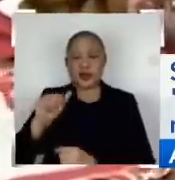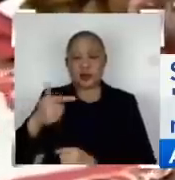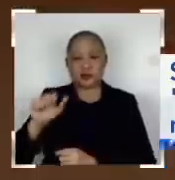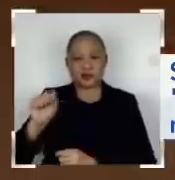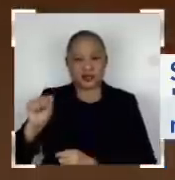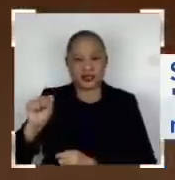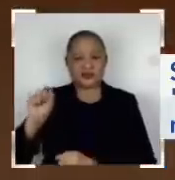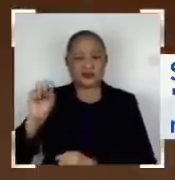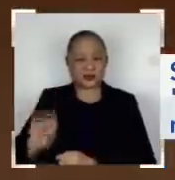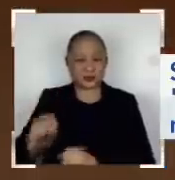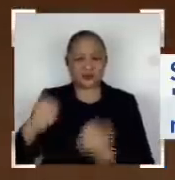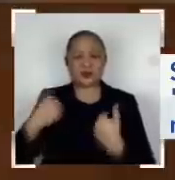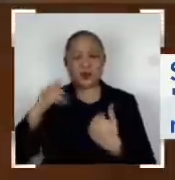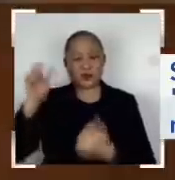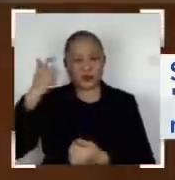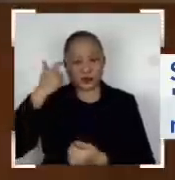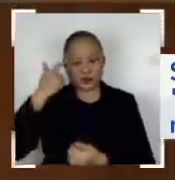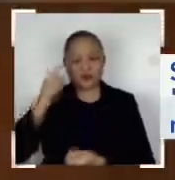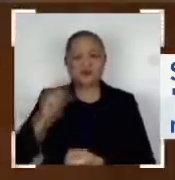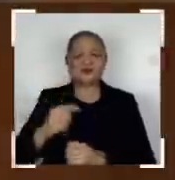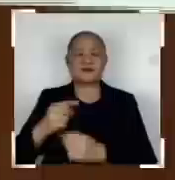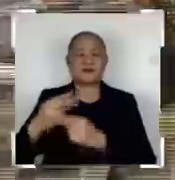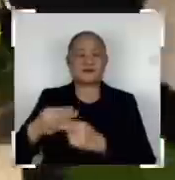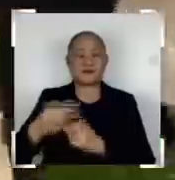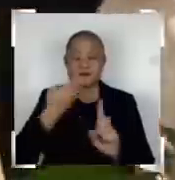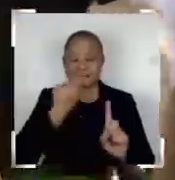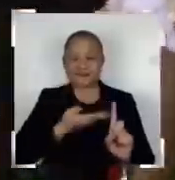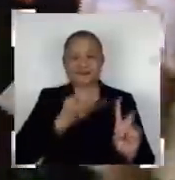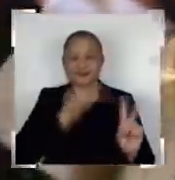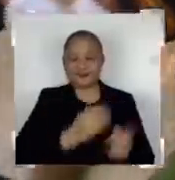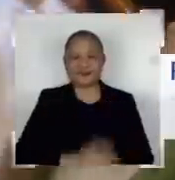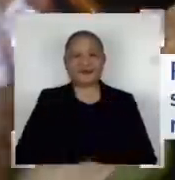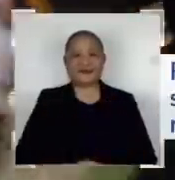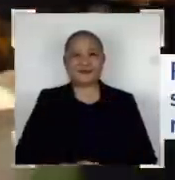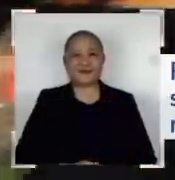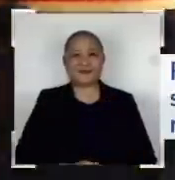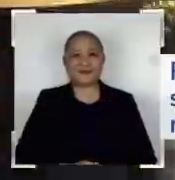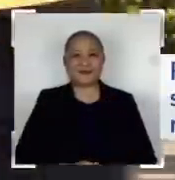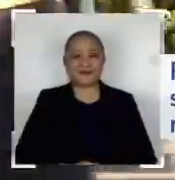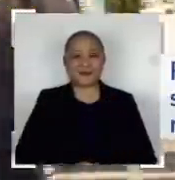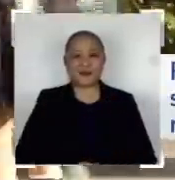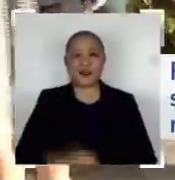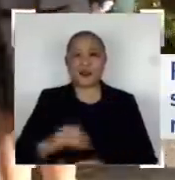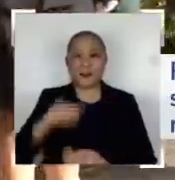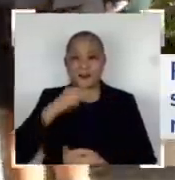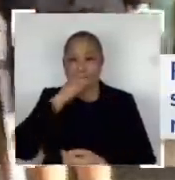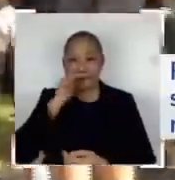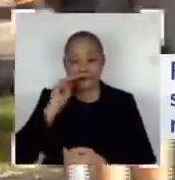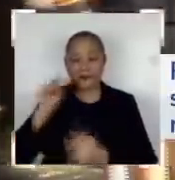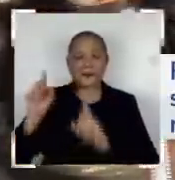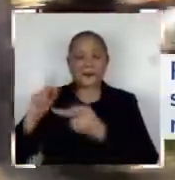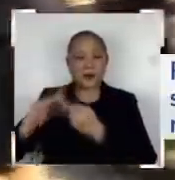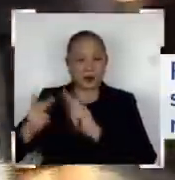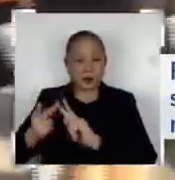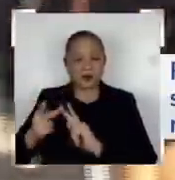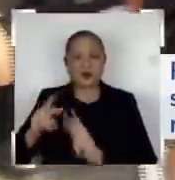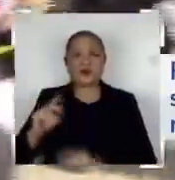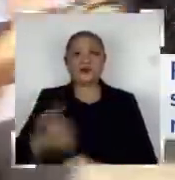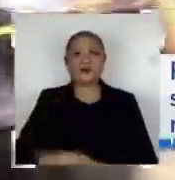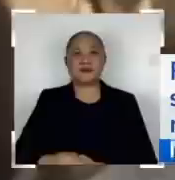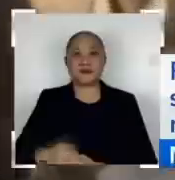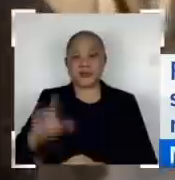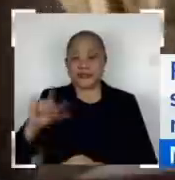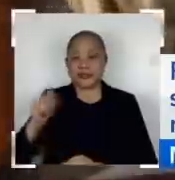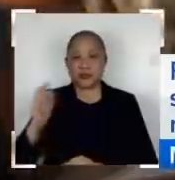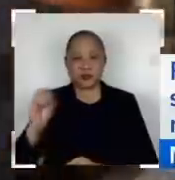Santiago Cane at Bayugan City Mayor Kirk Asis. Ang katandem ni Pacquiao na si Buhay Party List Representative Lito Atienza